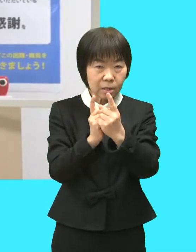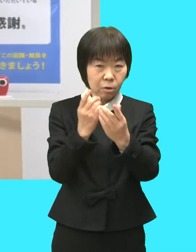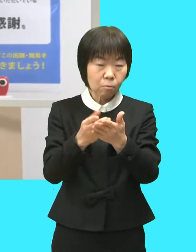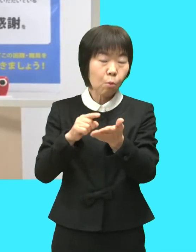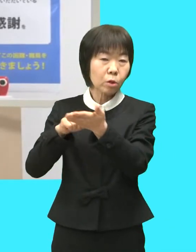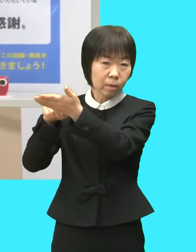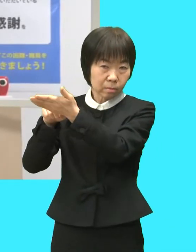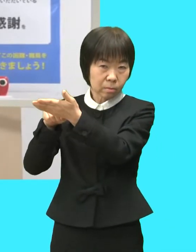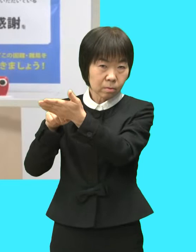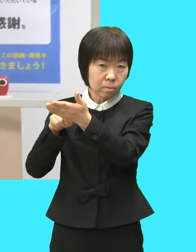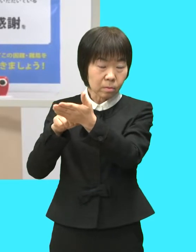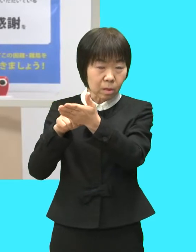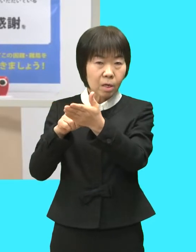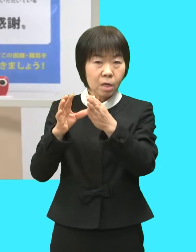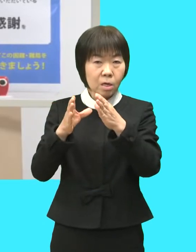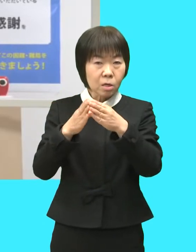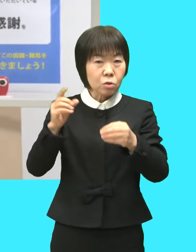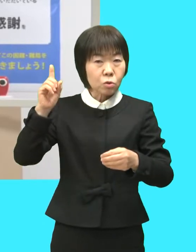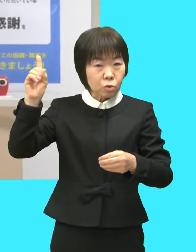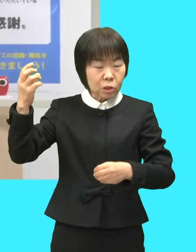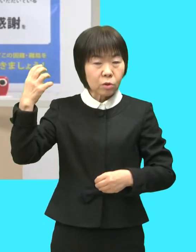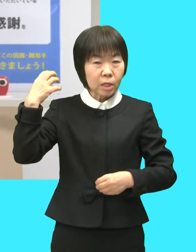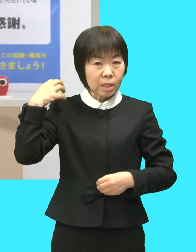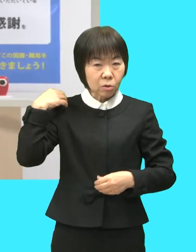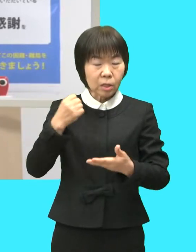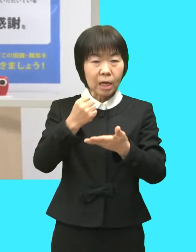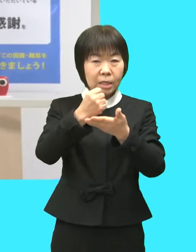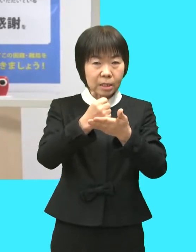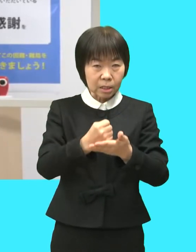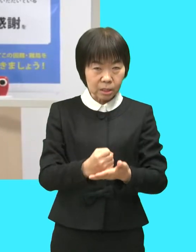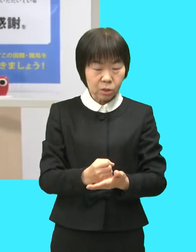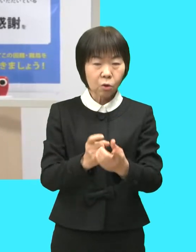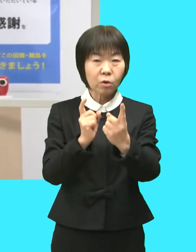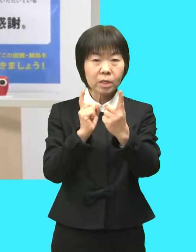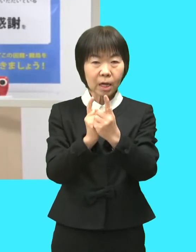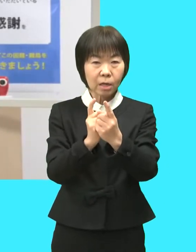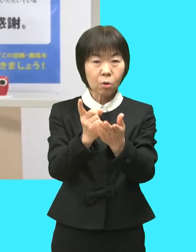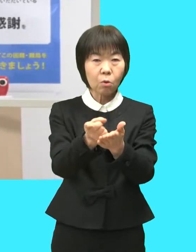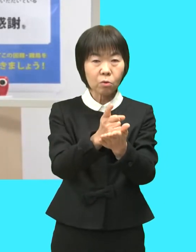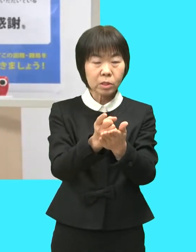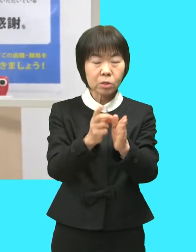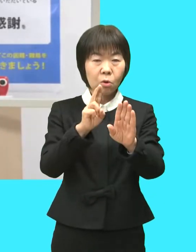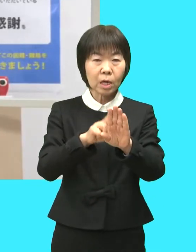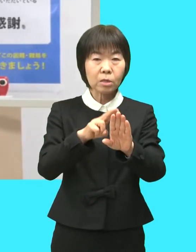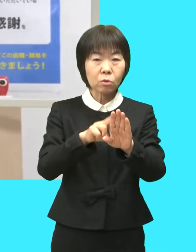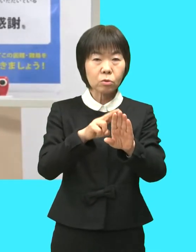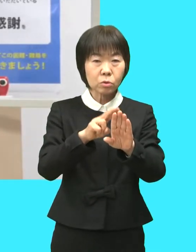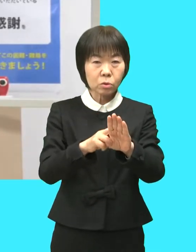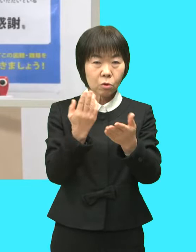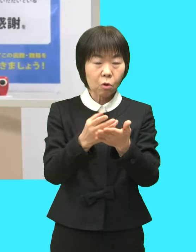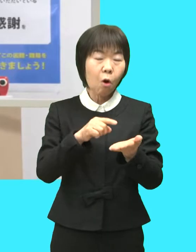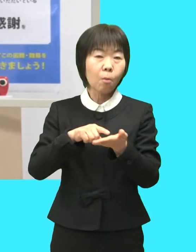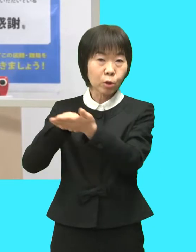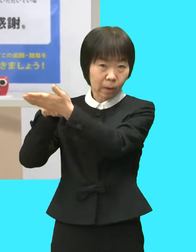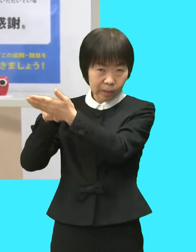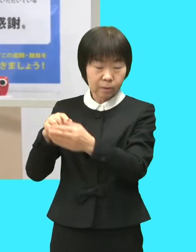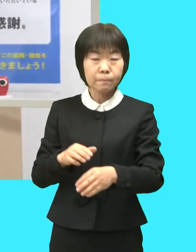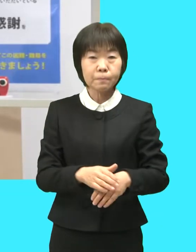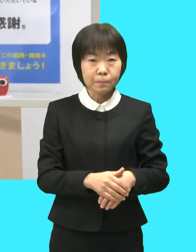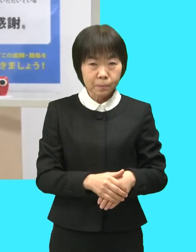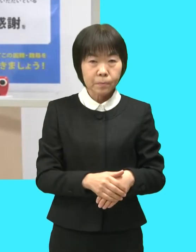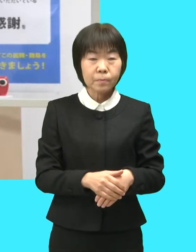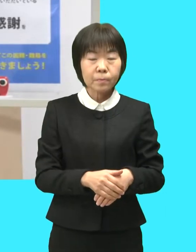続き国の責任において慎重に対応方針を検討するよう求めてまいります